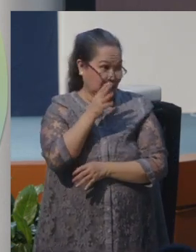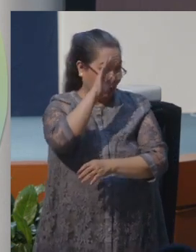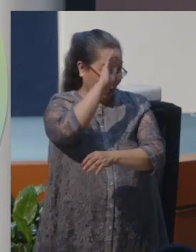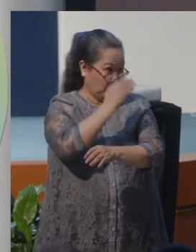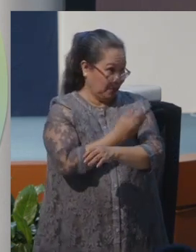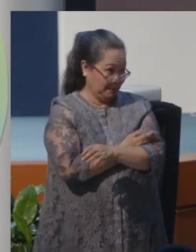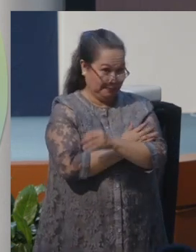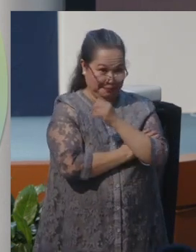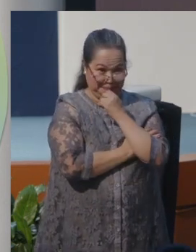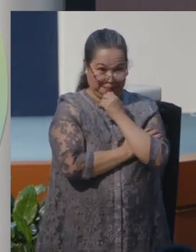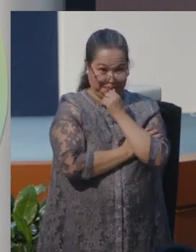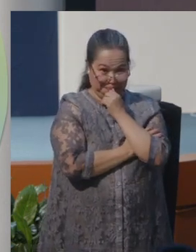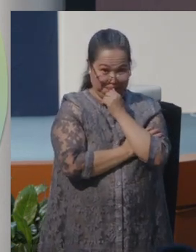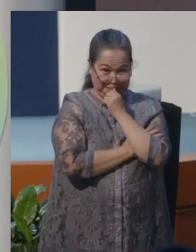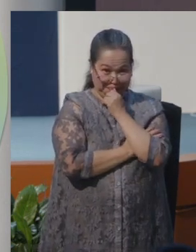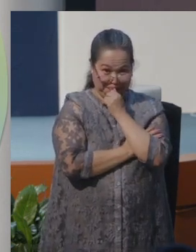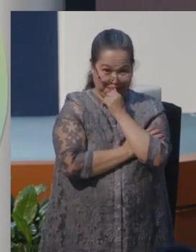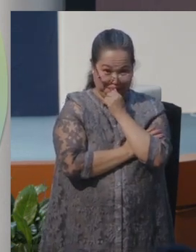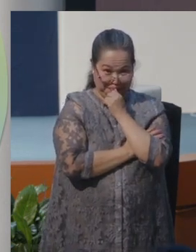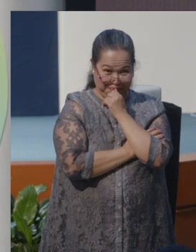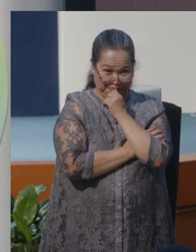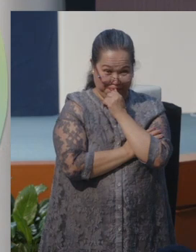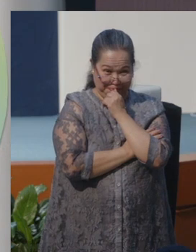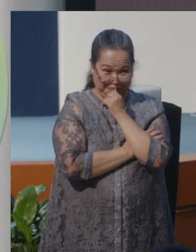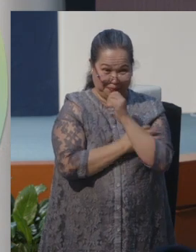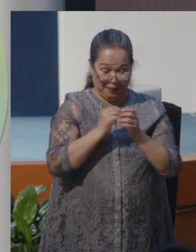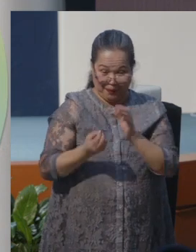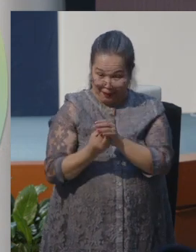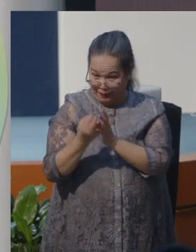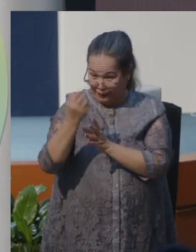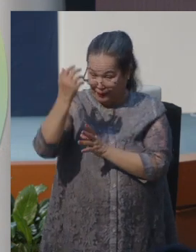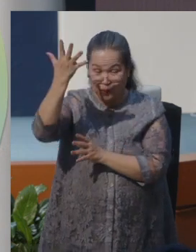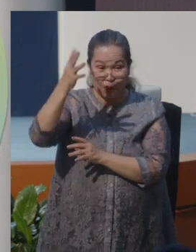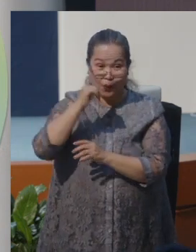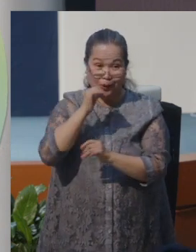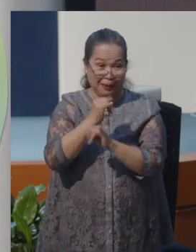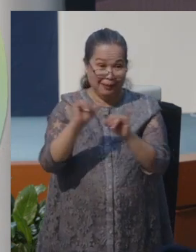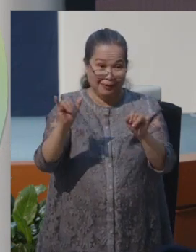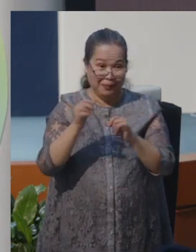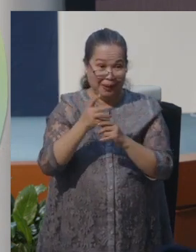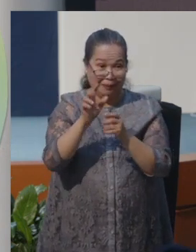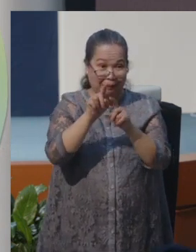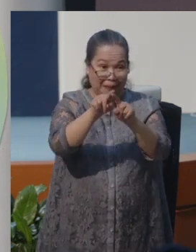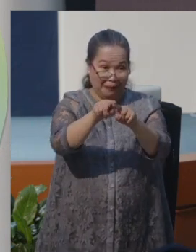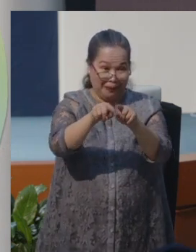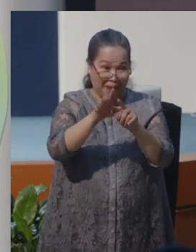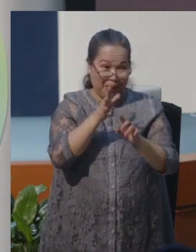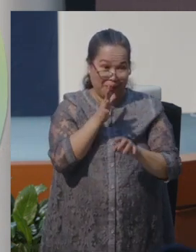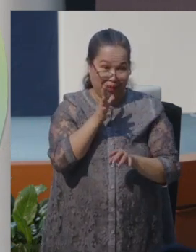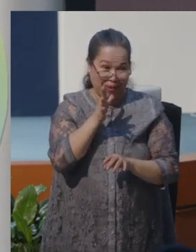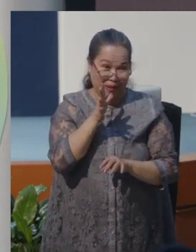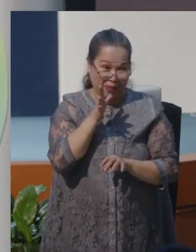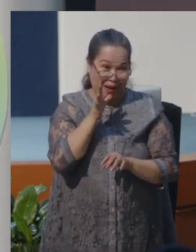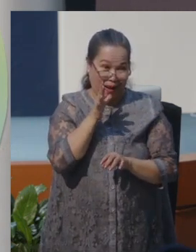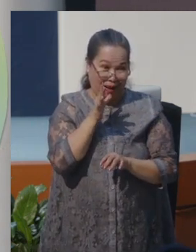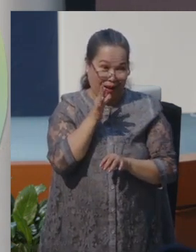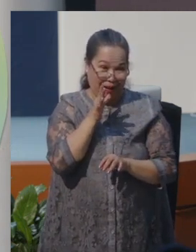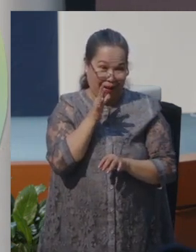Nakakahiya po, huwag niyo ipapangalan sa anak niyo. Lumalaki po siya, ang pangalan niya, ang ibig sabihin ng pangalan niya, mama's boy.